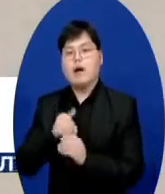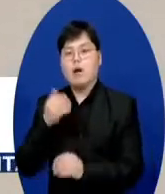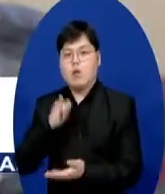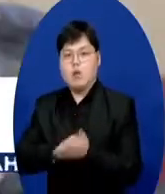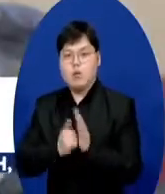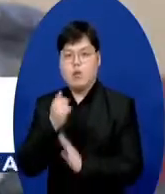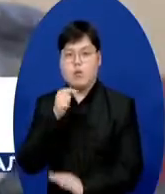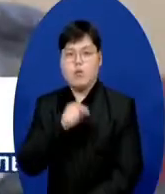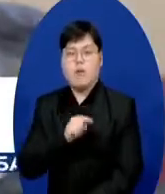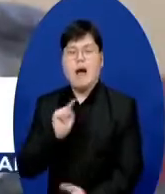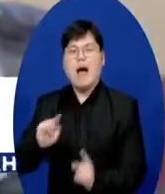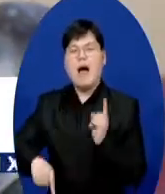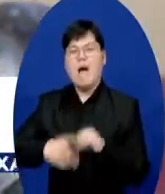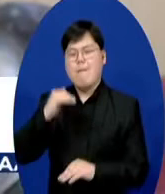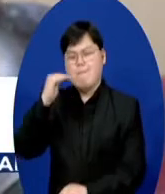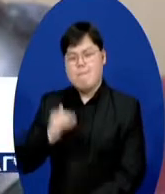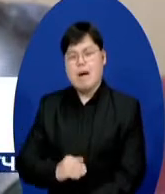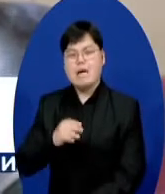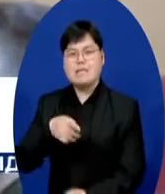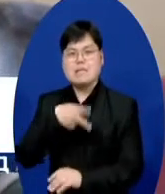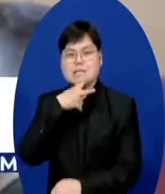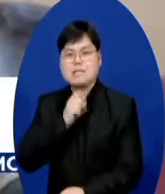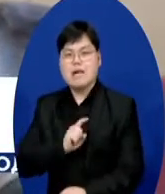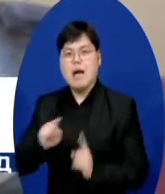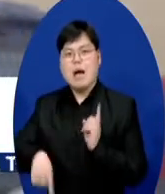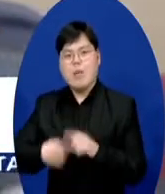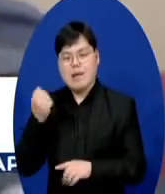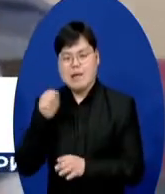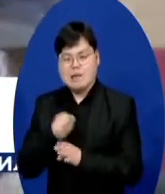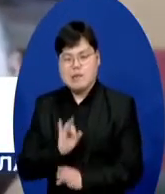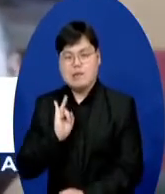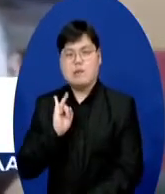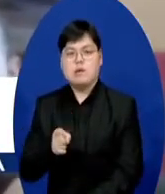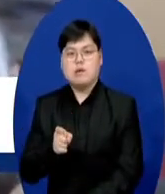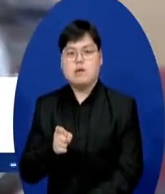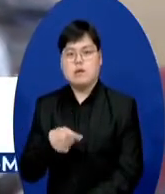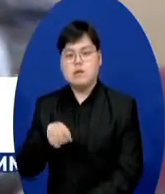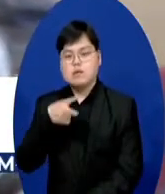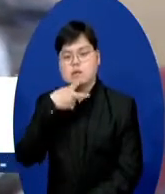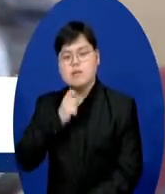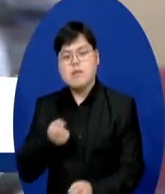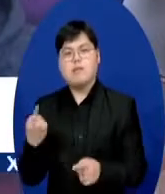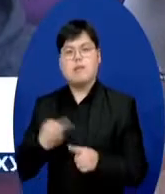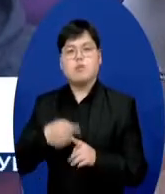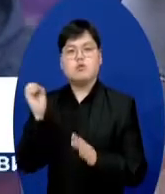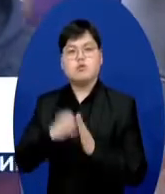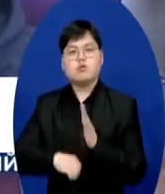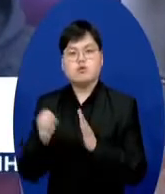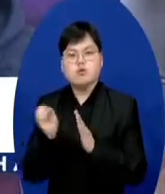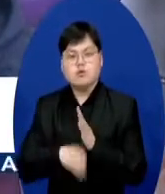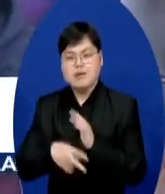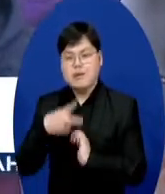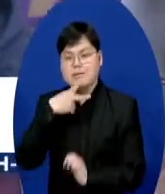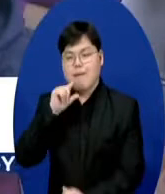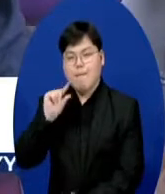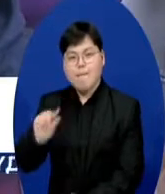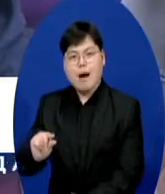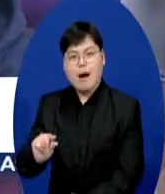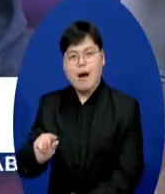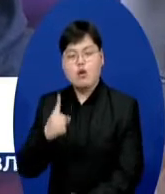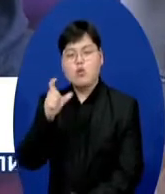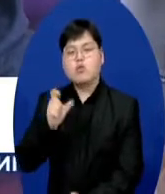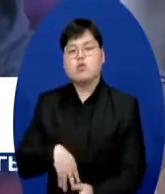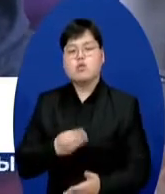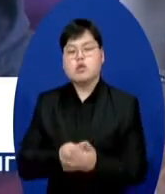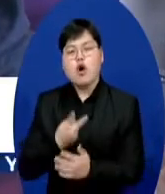хэллээ. Хамгийн бага цалинтай хамгийн ачаал нэгтэй улс удаагаа энэний цалин хөлсийг нэмэгдүүлэх ёстой. Тэгээ цалин маш багатай.